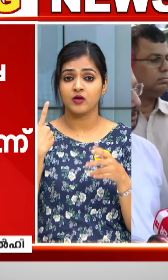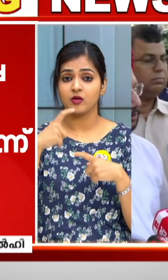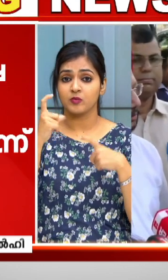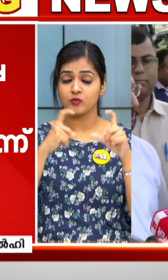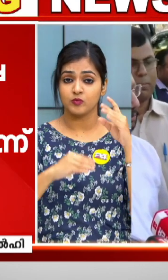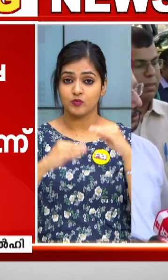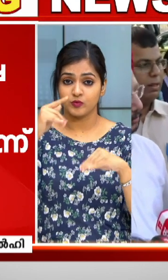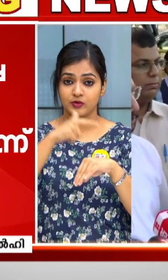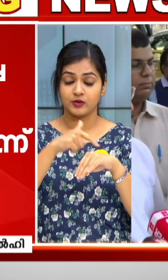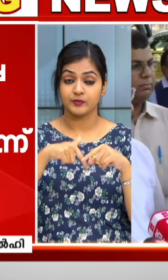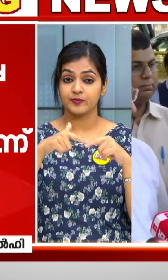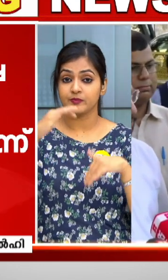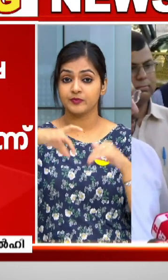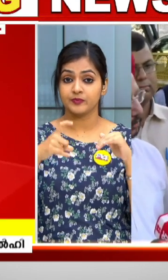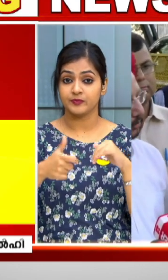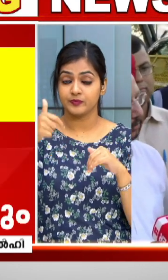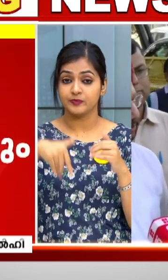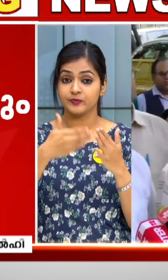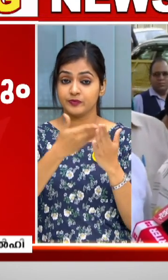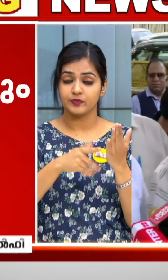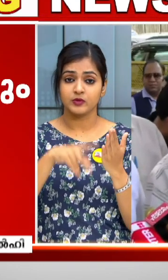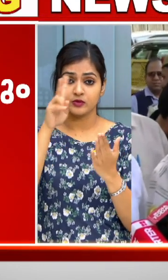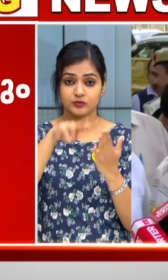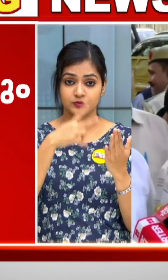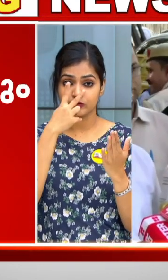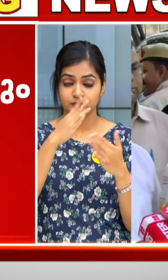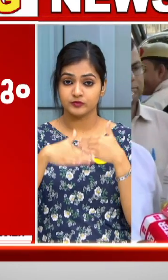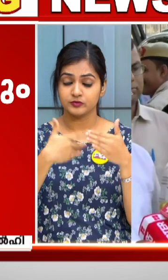ഘട്ടത്തിൽ തെരഞ്ഞെടുപ്പ് കമ്മീഷൻ ഇക്കാര്യം പരിശോധിച്ച് അതിൽ